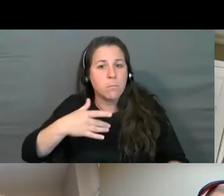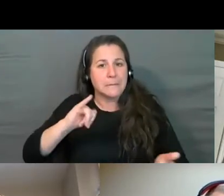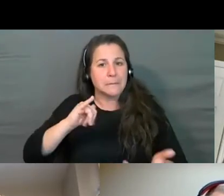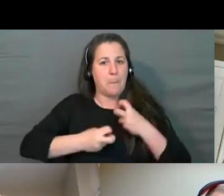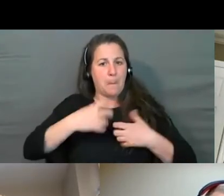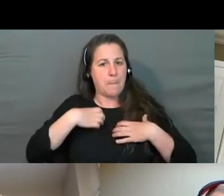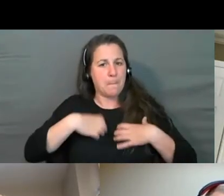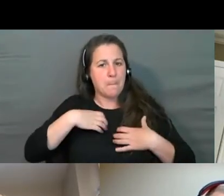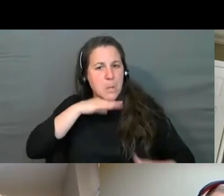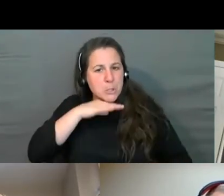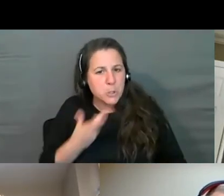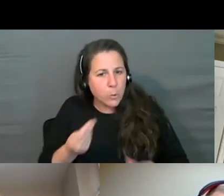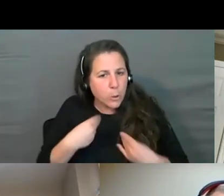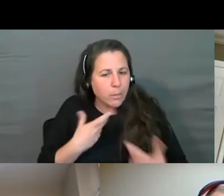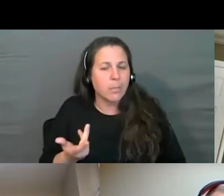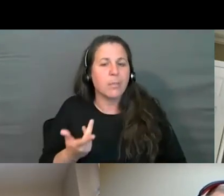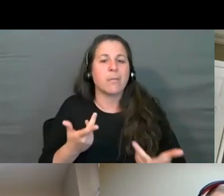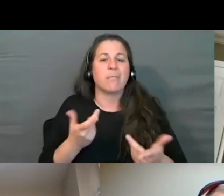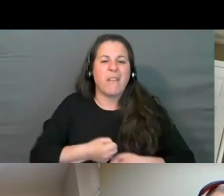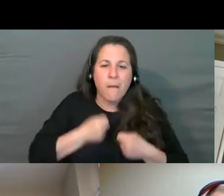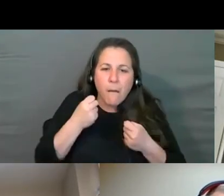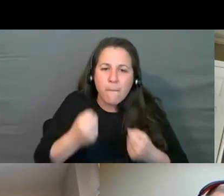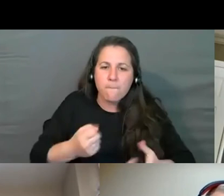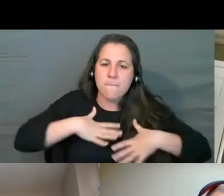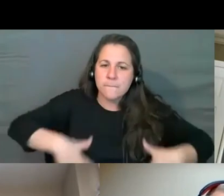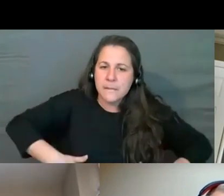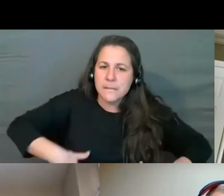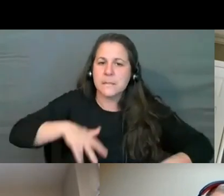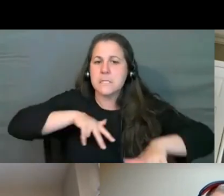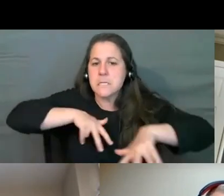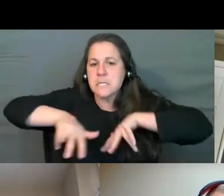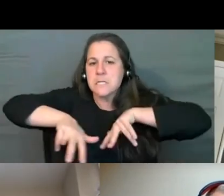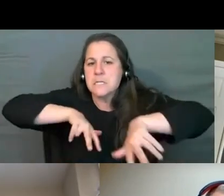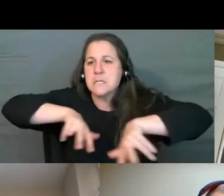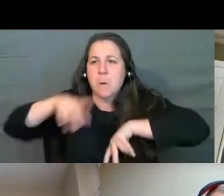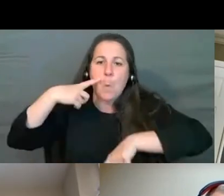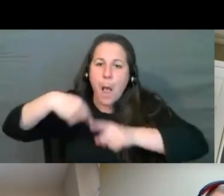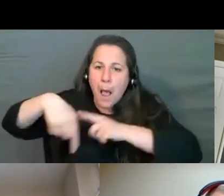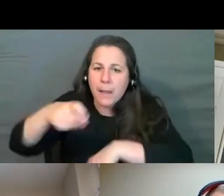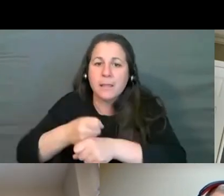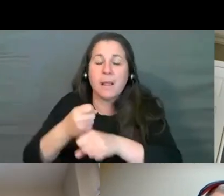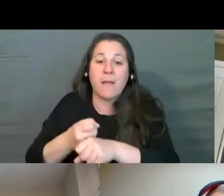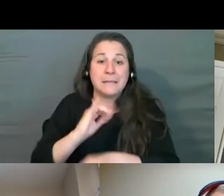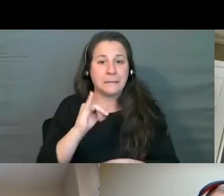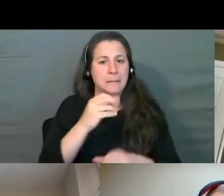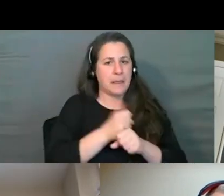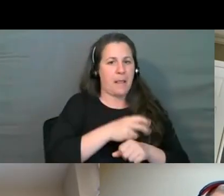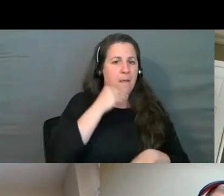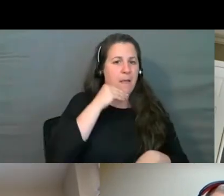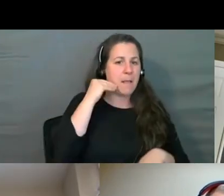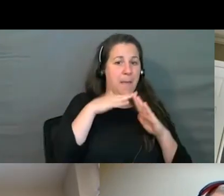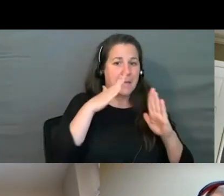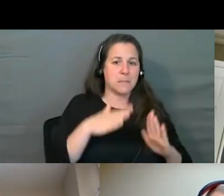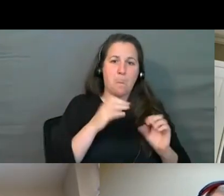physiques. Donc, ça peut être très avantageux pour ces personnes-là d'être en télétravail puis d'accroître leurs prestations de